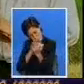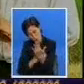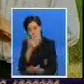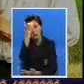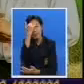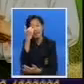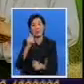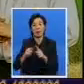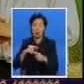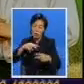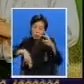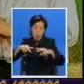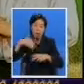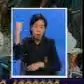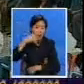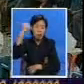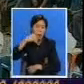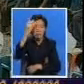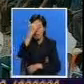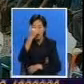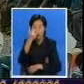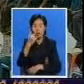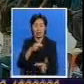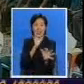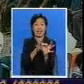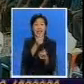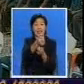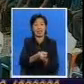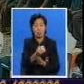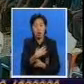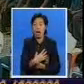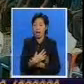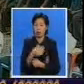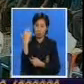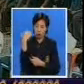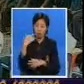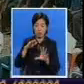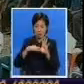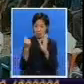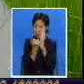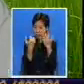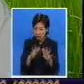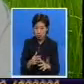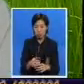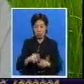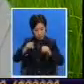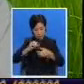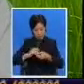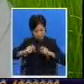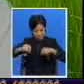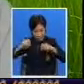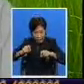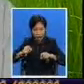แล้วก็หลายรอบนะครับจนกระทั่งทกส.ก็ถูกบอกว่าบอกเอ๊ะก็ตรวจสอบตอนขึ้นทะเบียนมาแล้วพอจะทำสัญญาจะมาตรวจสอบอีกแล้วนะฮะ